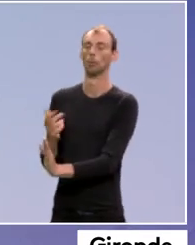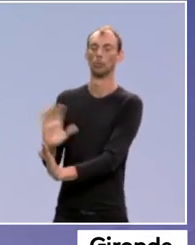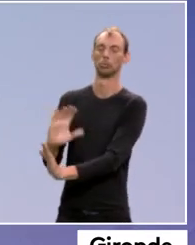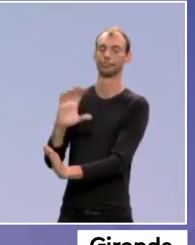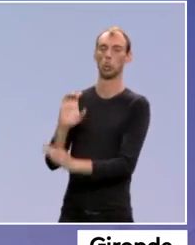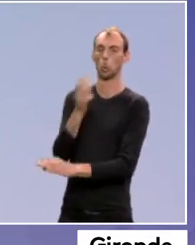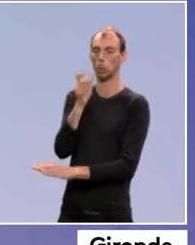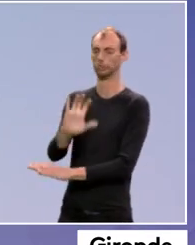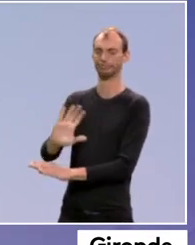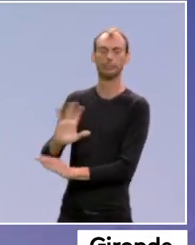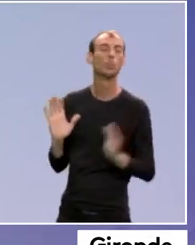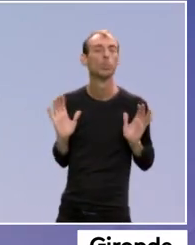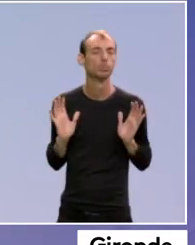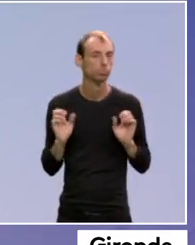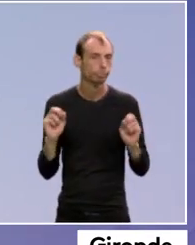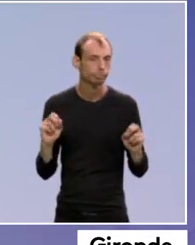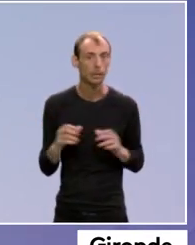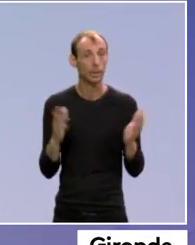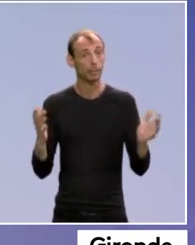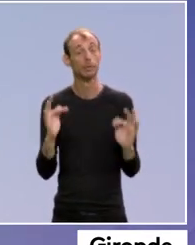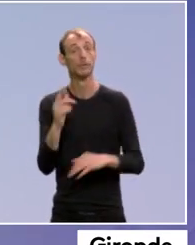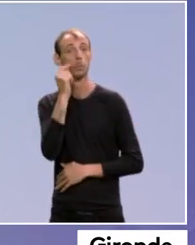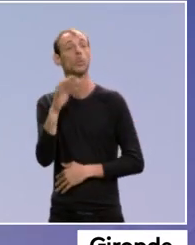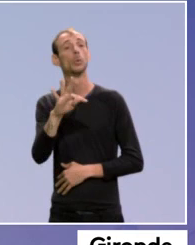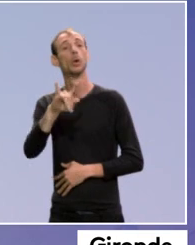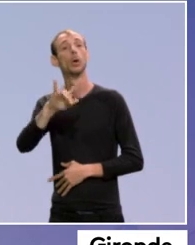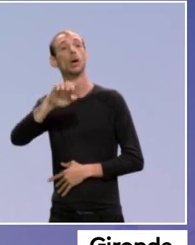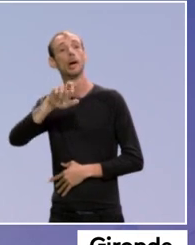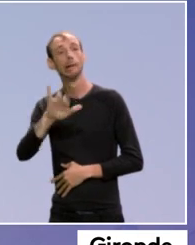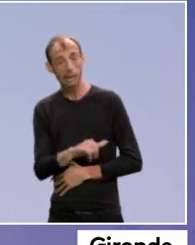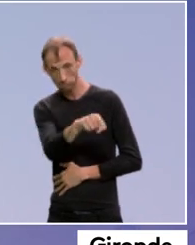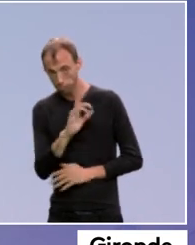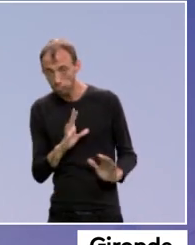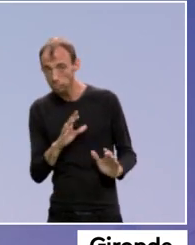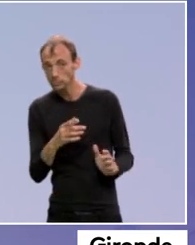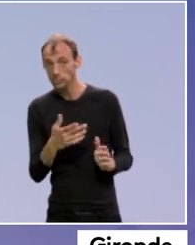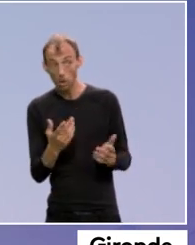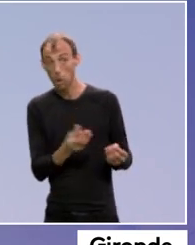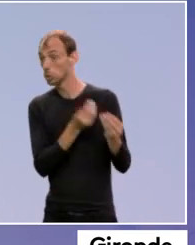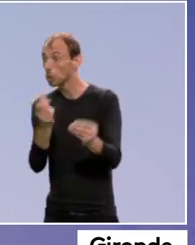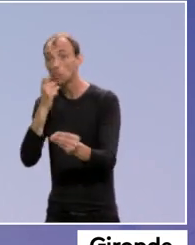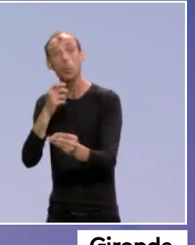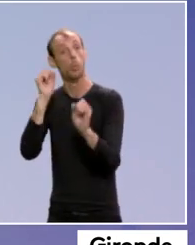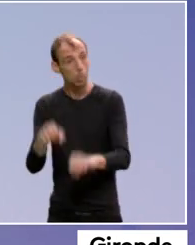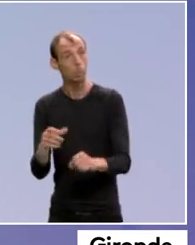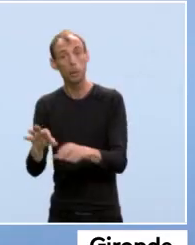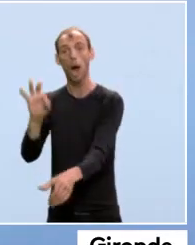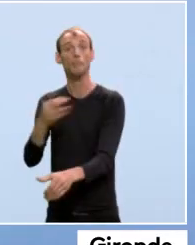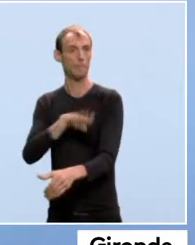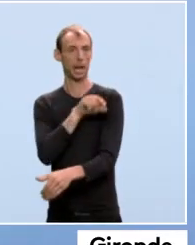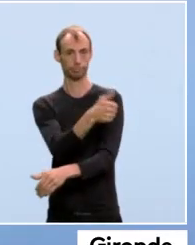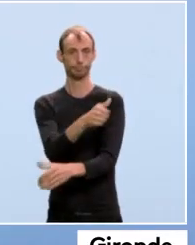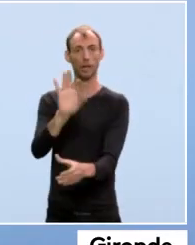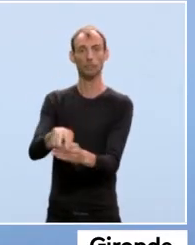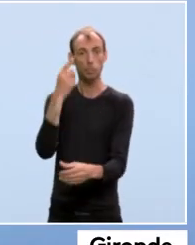incarner un autre projet mais vous avez favoriser Monsieur Thierry l'élection d'Emmanuel Macron en votant pour lui donc en réalité vous voulez incarner cette opposition vous voulez